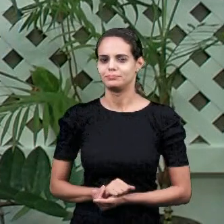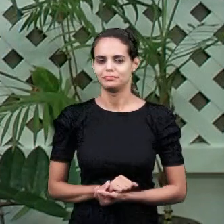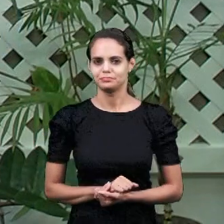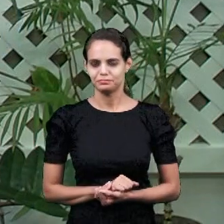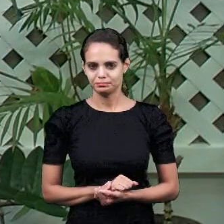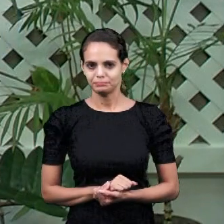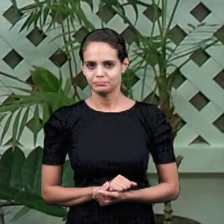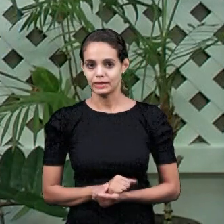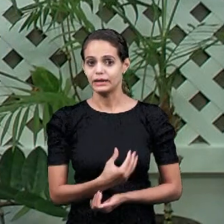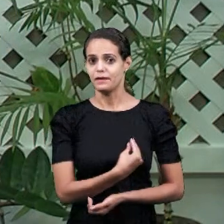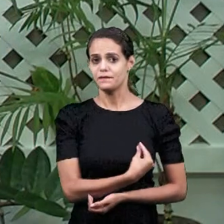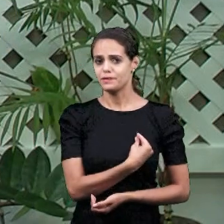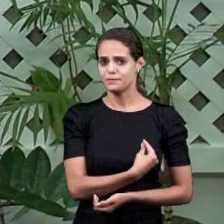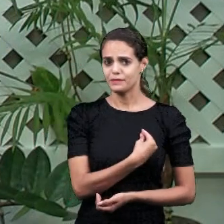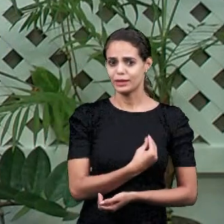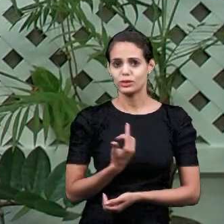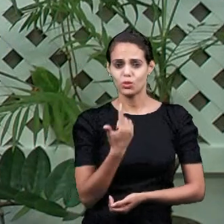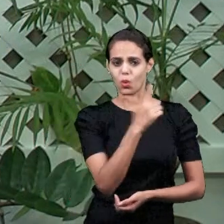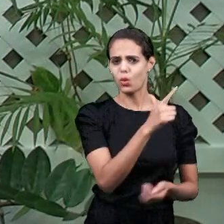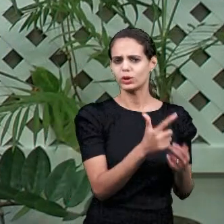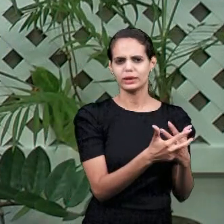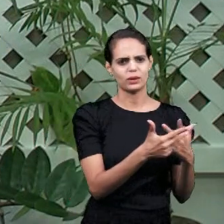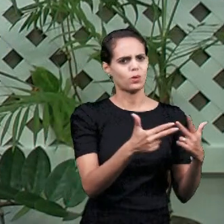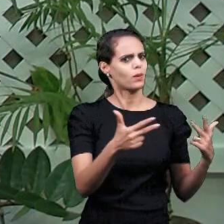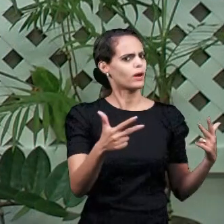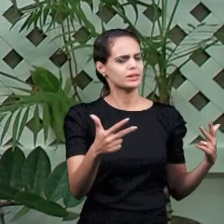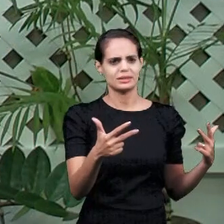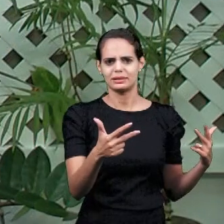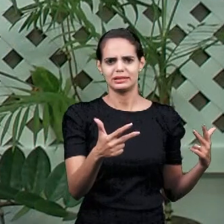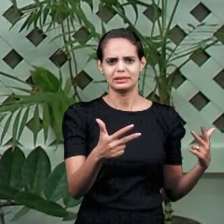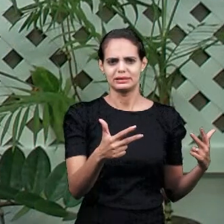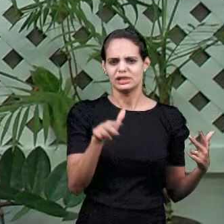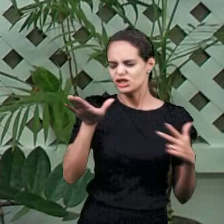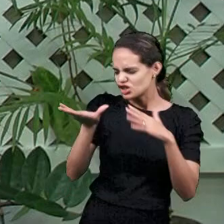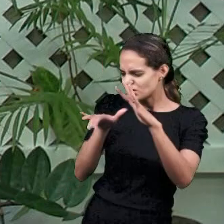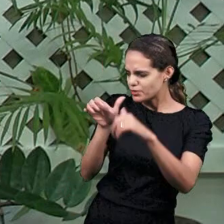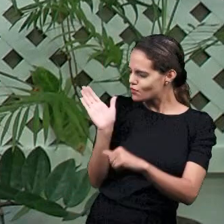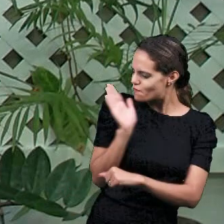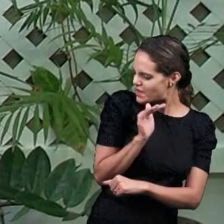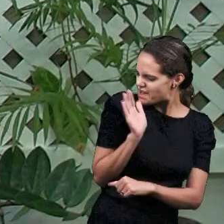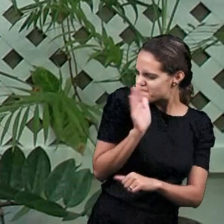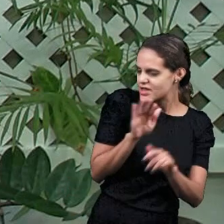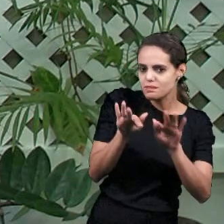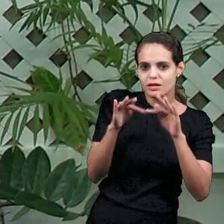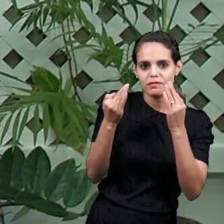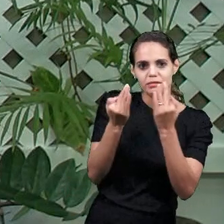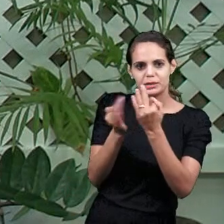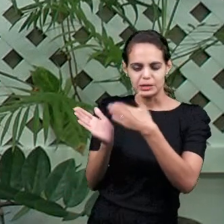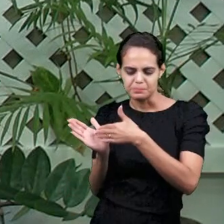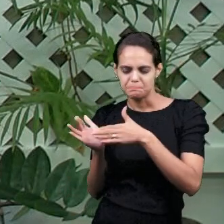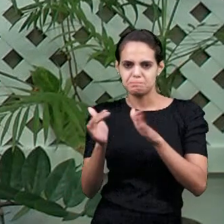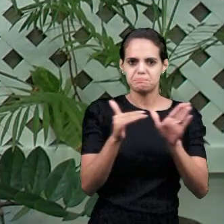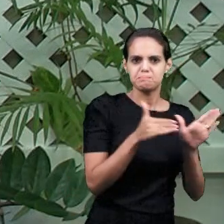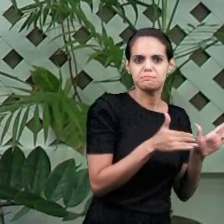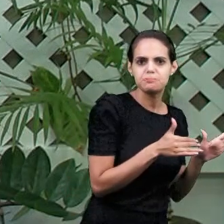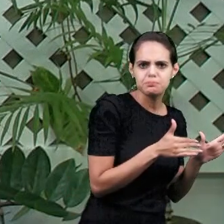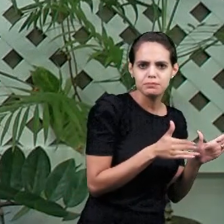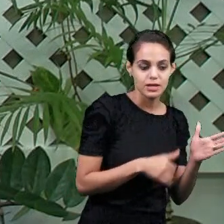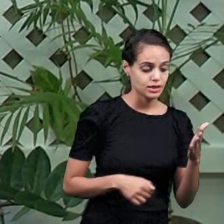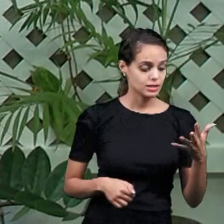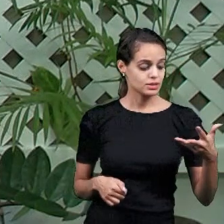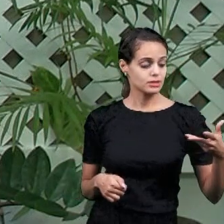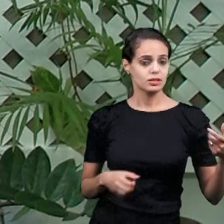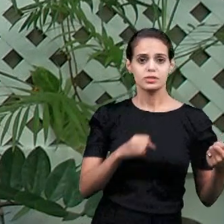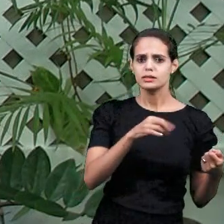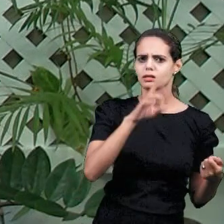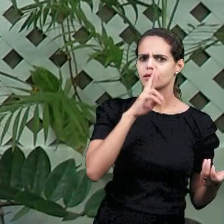En apportant des familles entières sans condition de dire où ils vont et quel est le résultat de cela. Des personnes qui ne sont pas